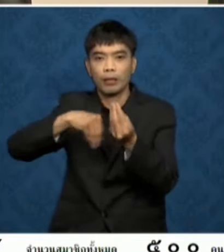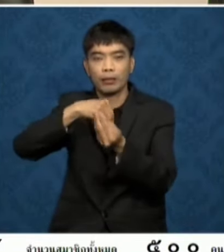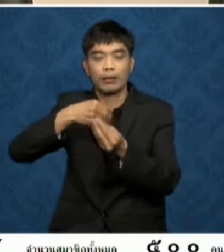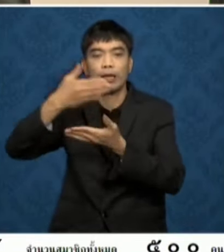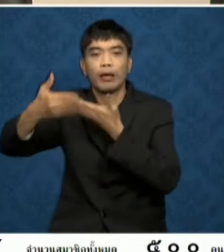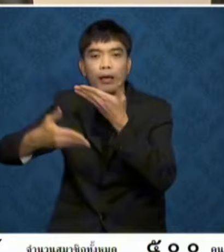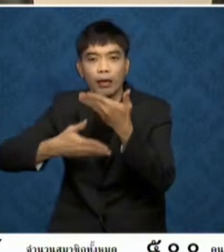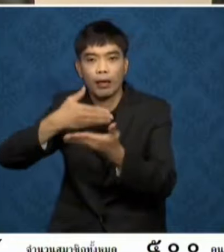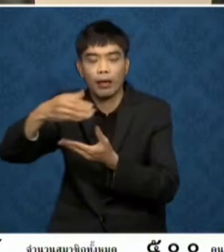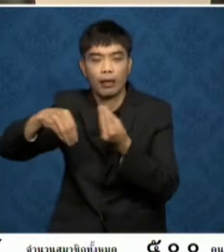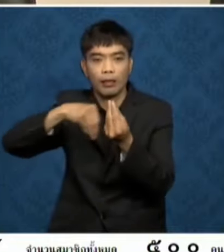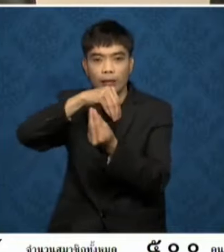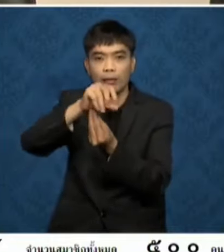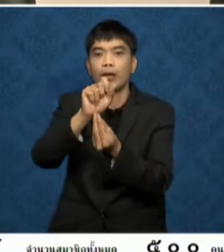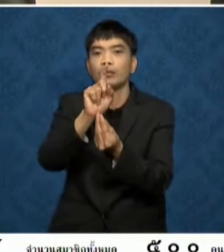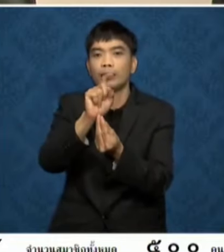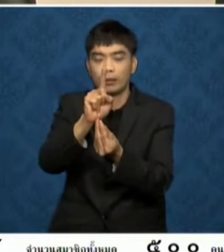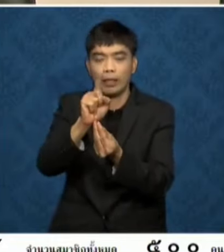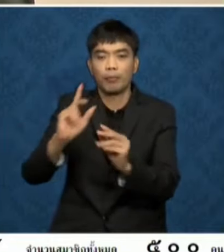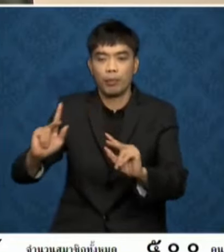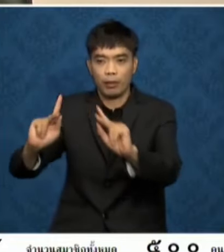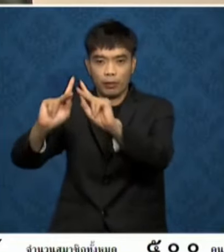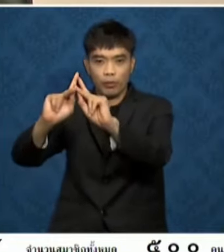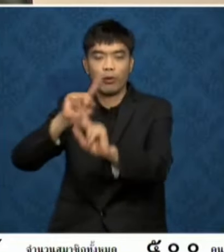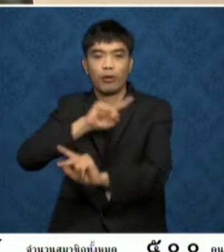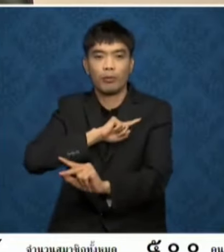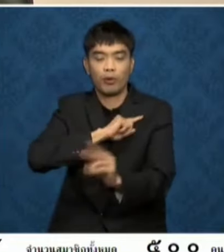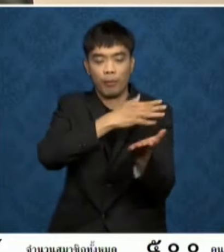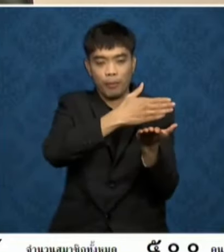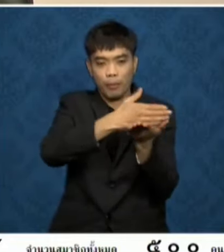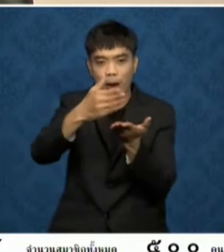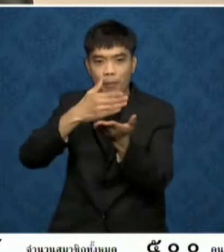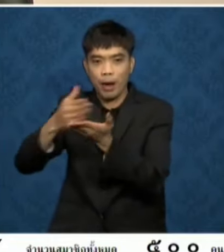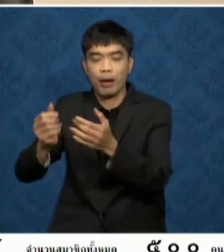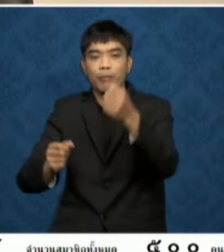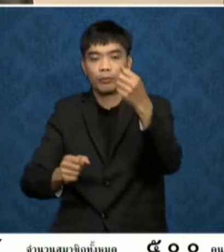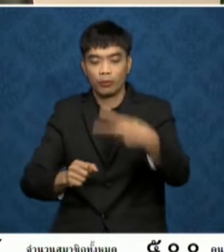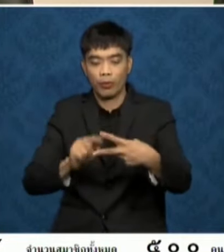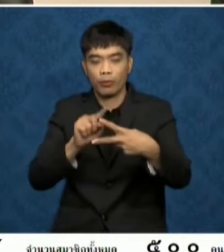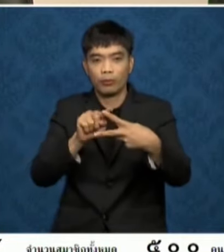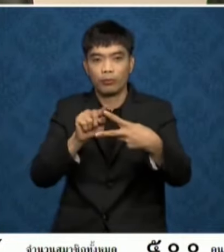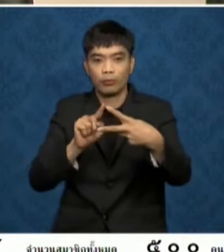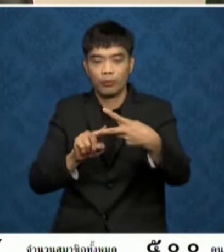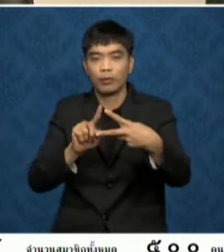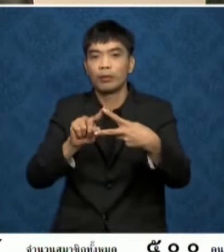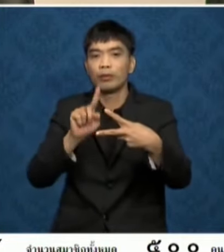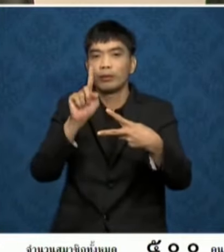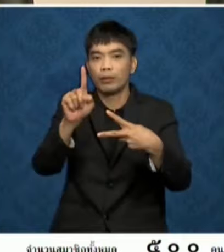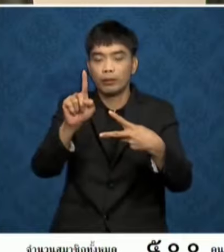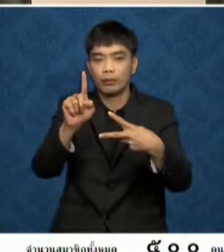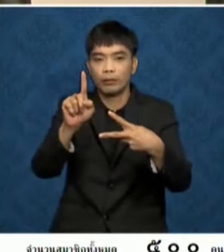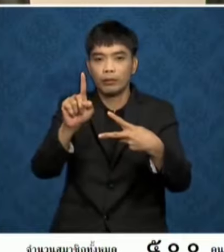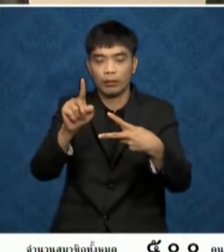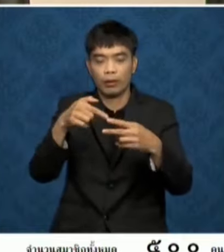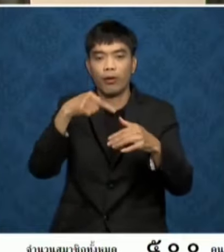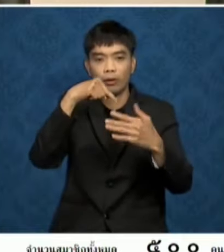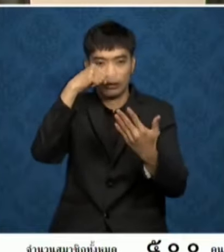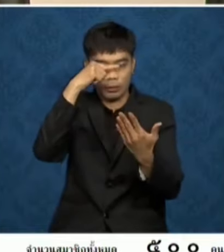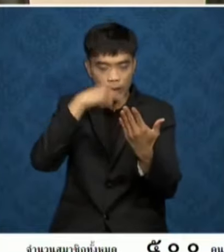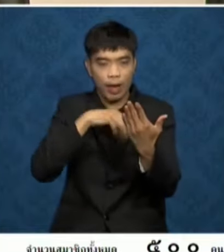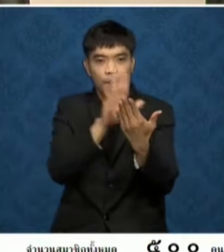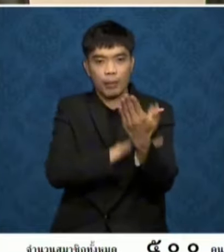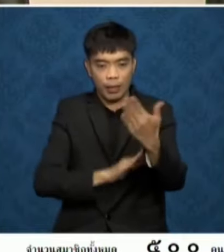ทรวงด้านเศรษฐกิจที่มีภารกิจแบ่งเป็น2ด้านใหญ่ๆด้วยกันนะคะก็คือภารกิจในประเทศแล้วก็ภาร